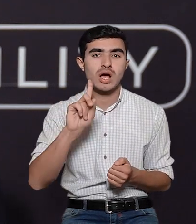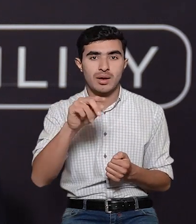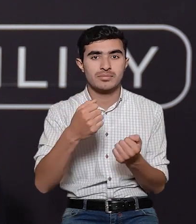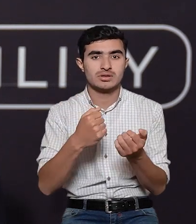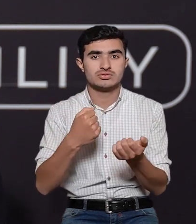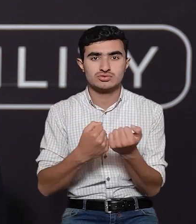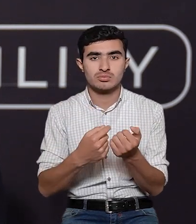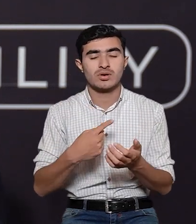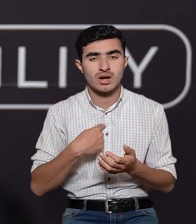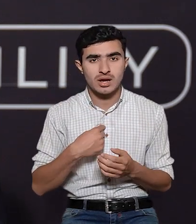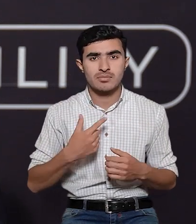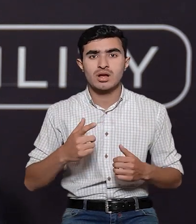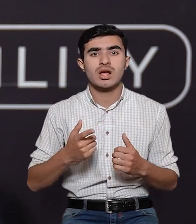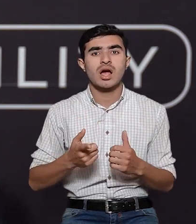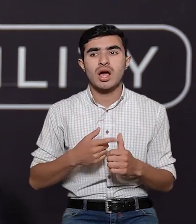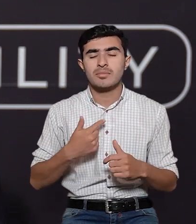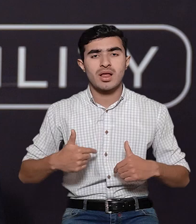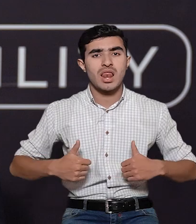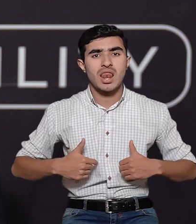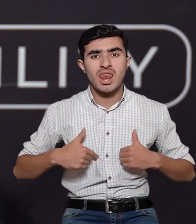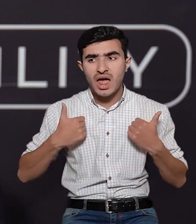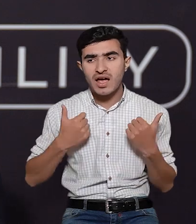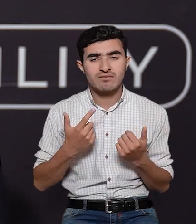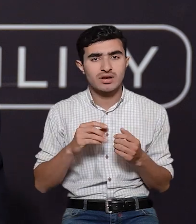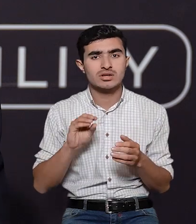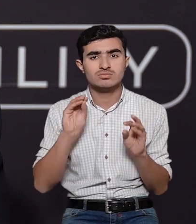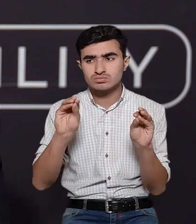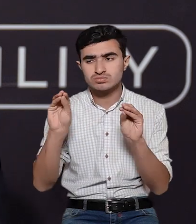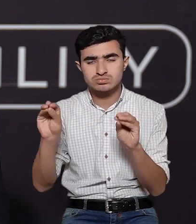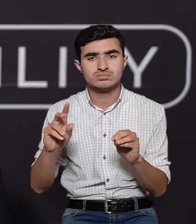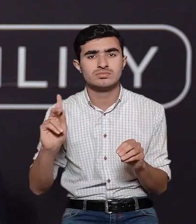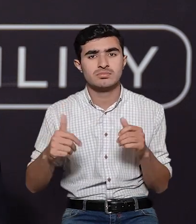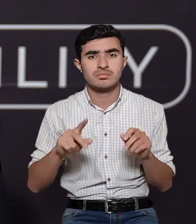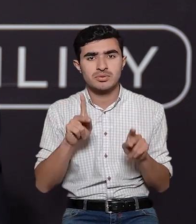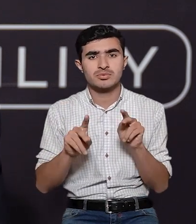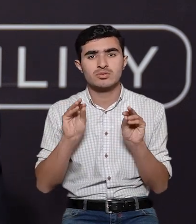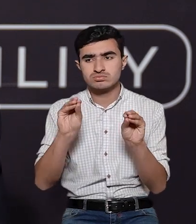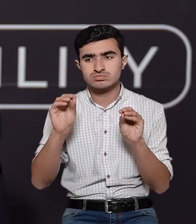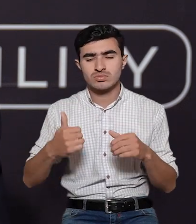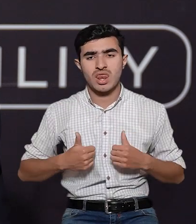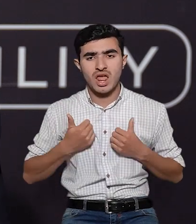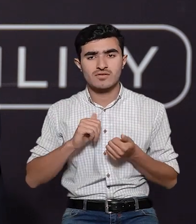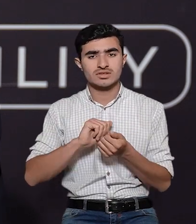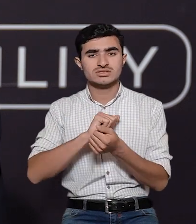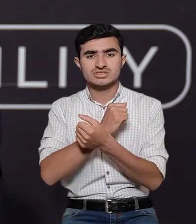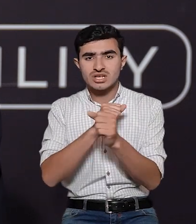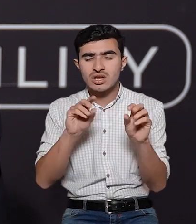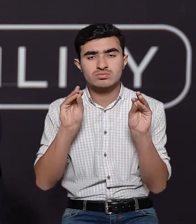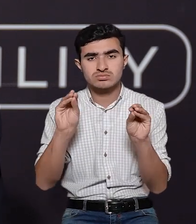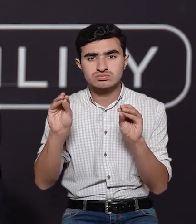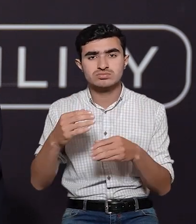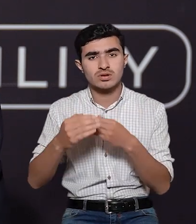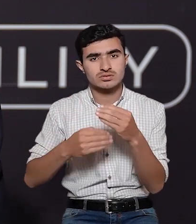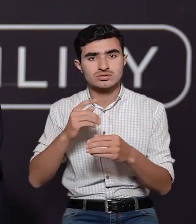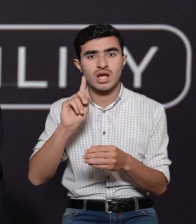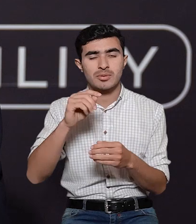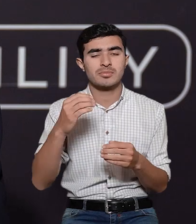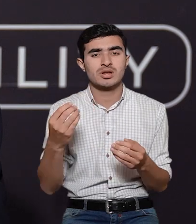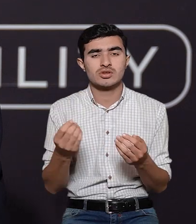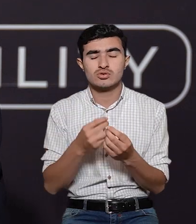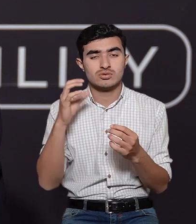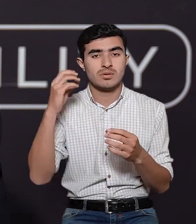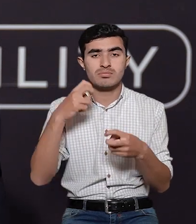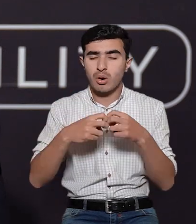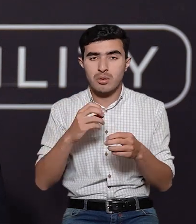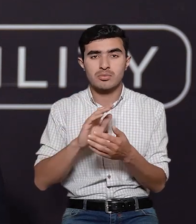بچا سکیں, ہمارا ساتھ دیں تاکہ ہم زندگیاں جو ہے وہ سیفٹی کو پروموٹ کر کے مزید کل کو ایمرجنسیز